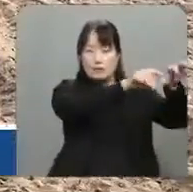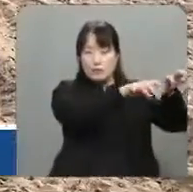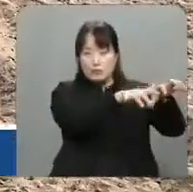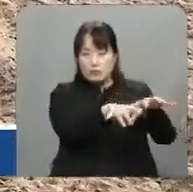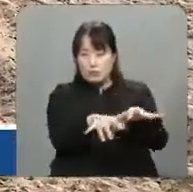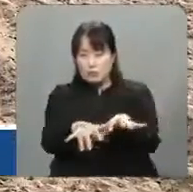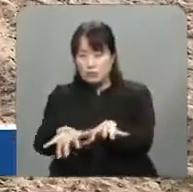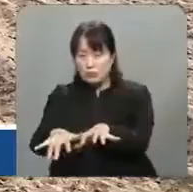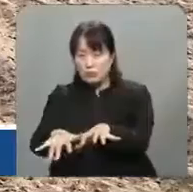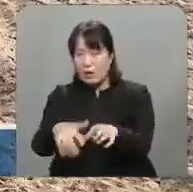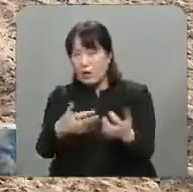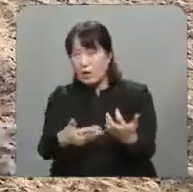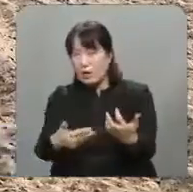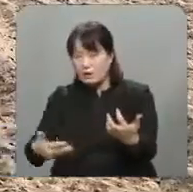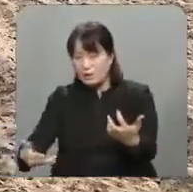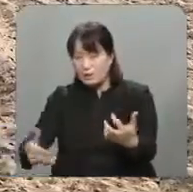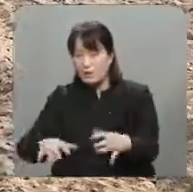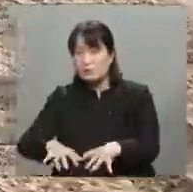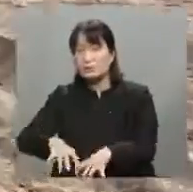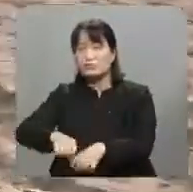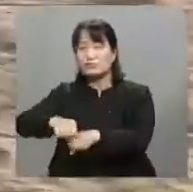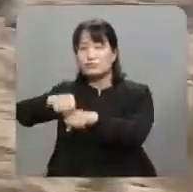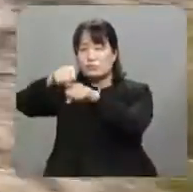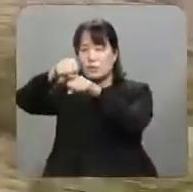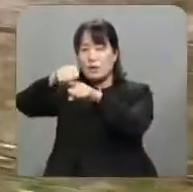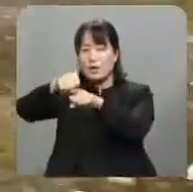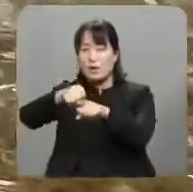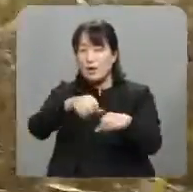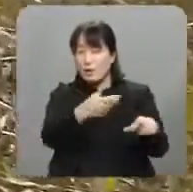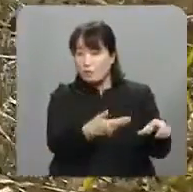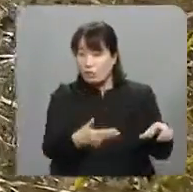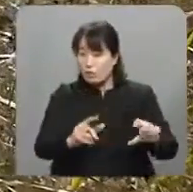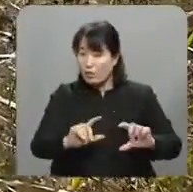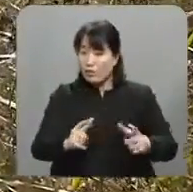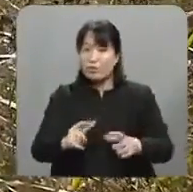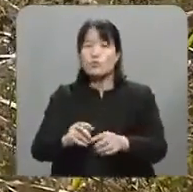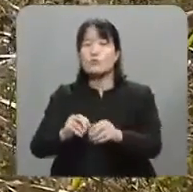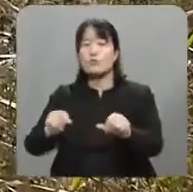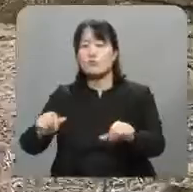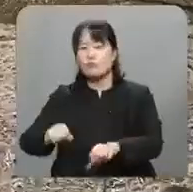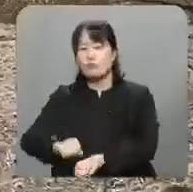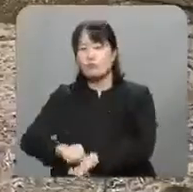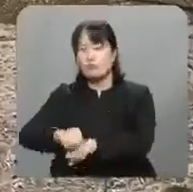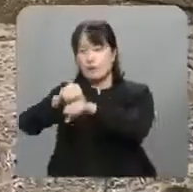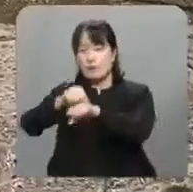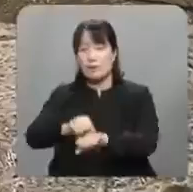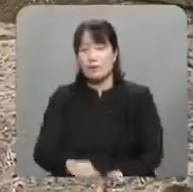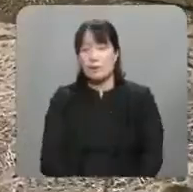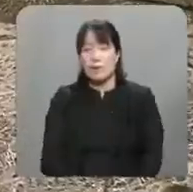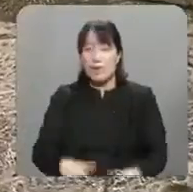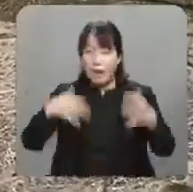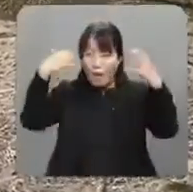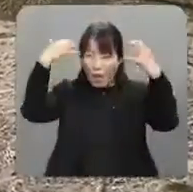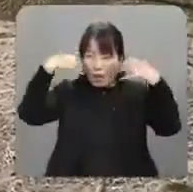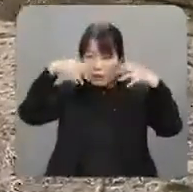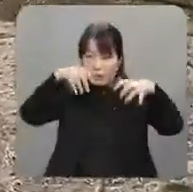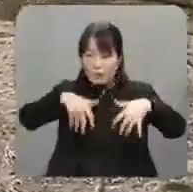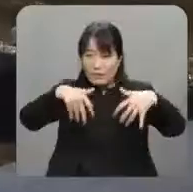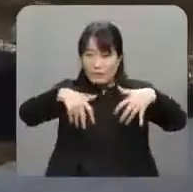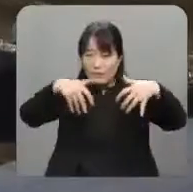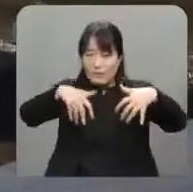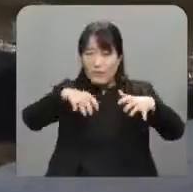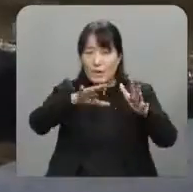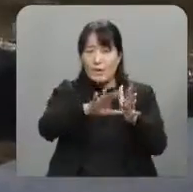쌓이면서 하천 바닥을 가득 메웠습니다 하천이 아닌 모래밭이 된 상황입니다 여름 장마때 하천